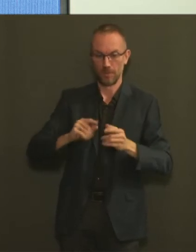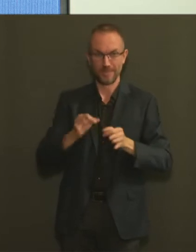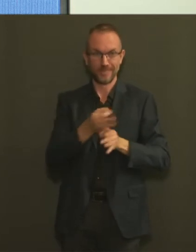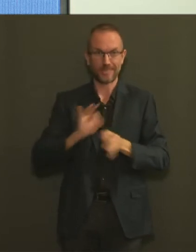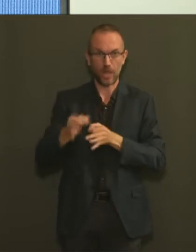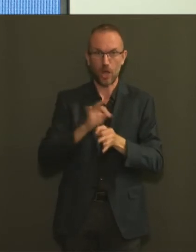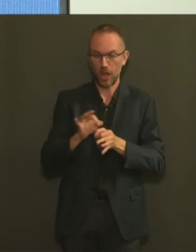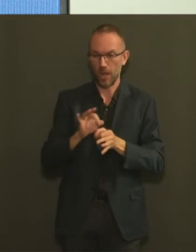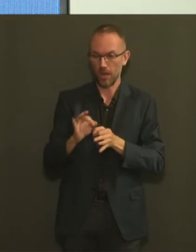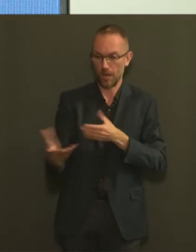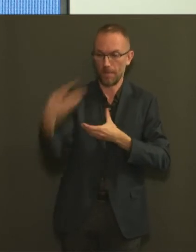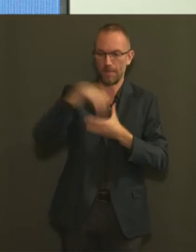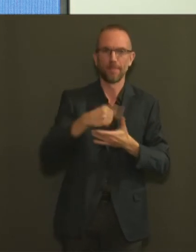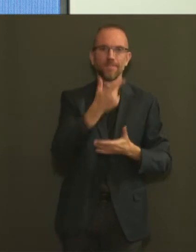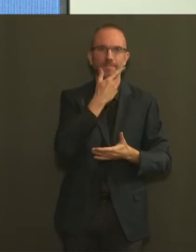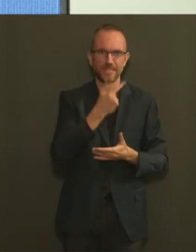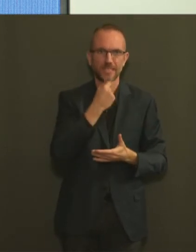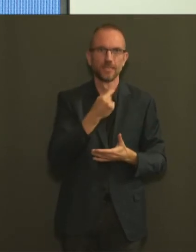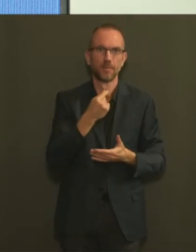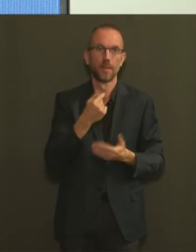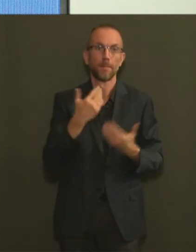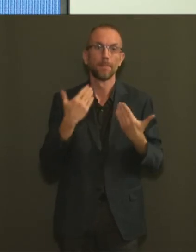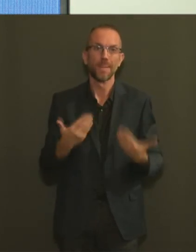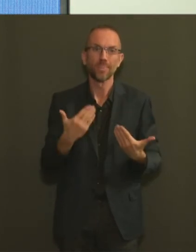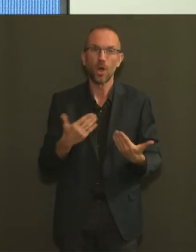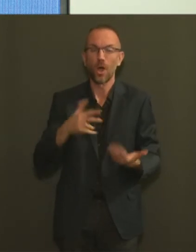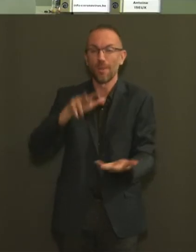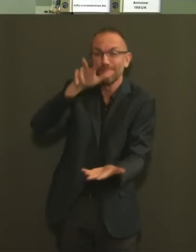au point de vue purement biologique